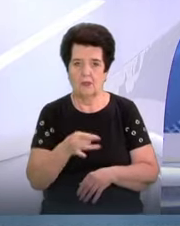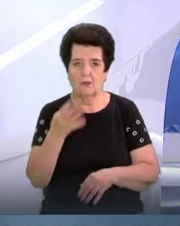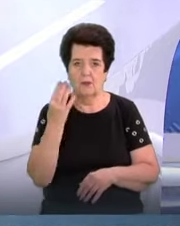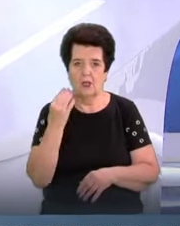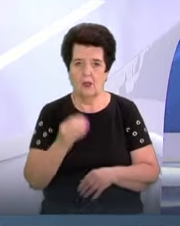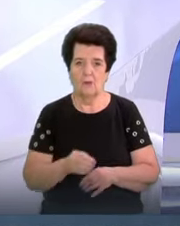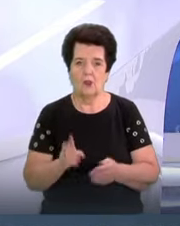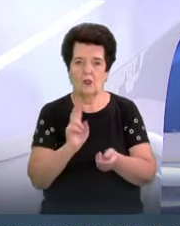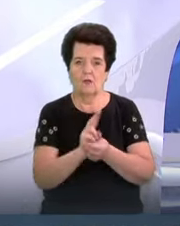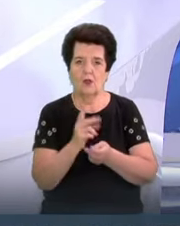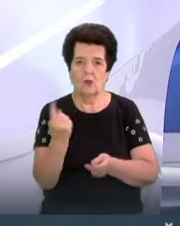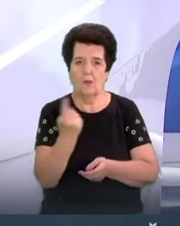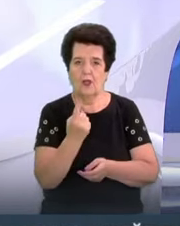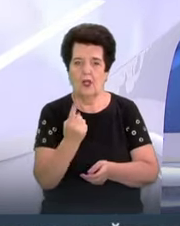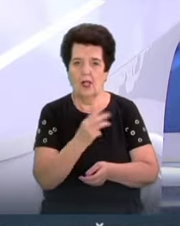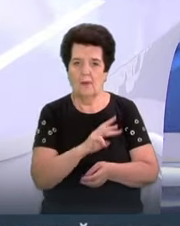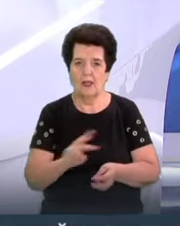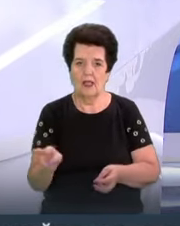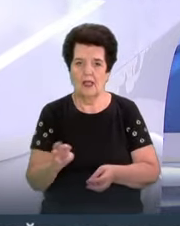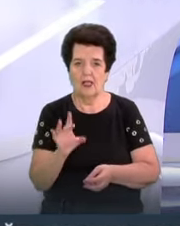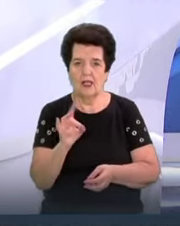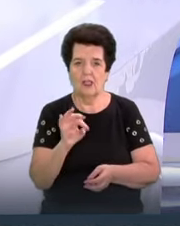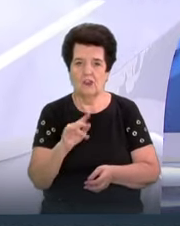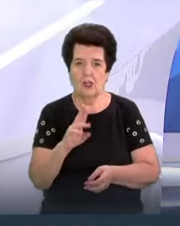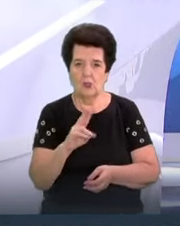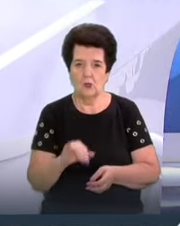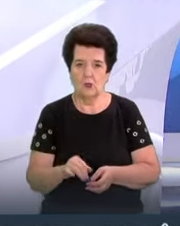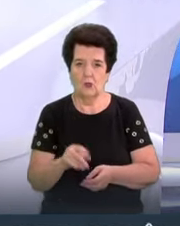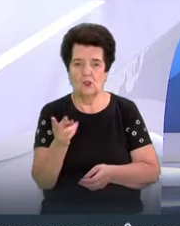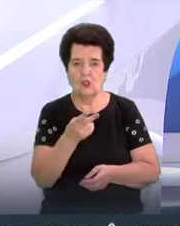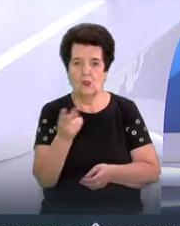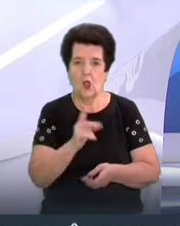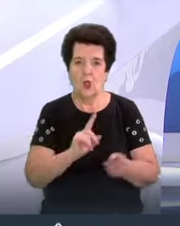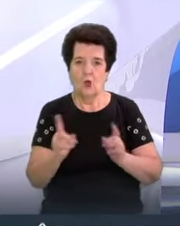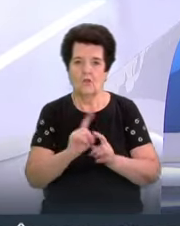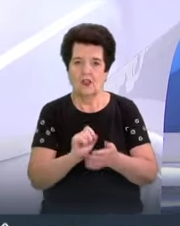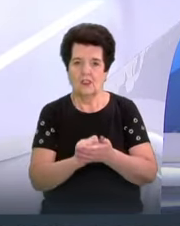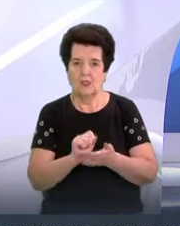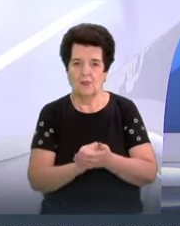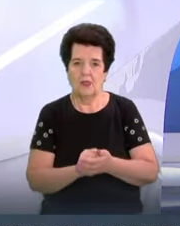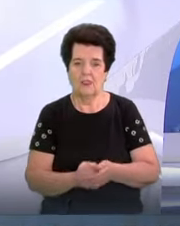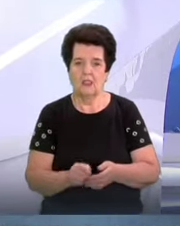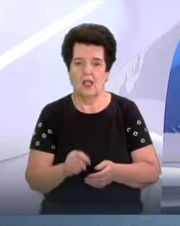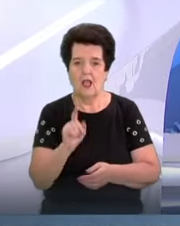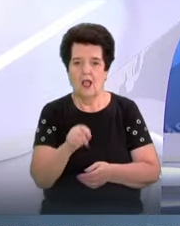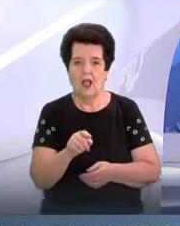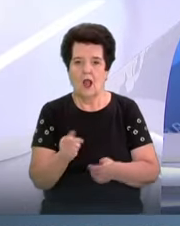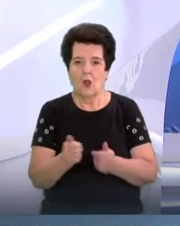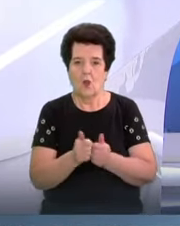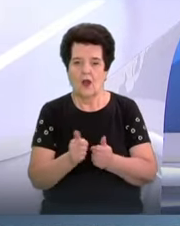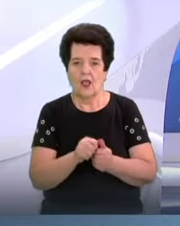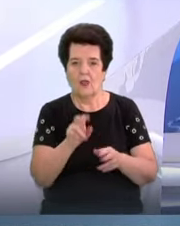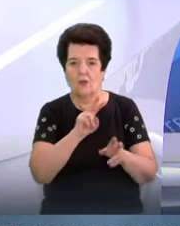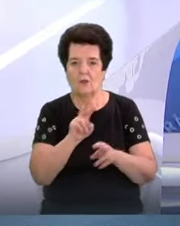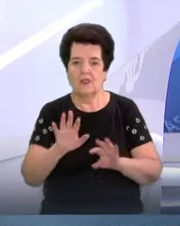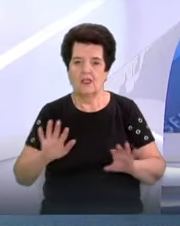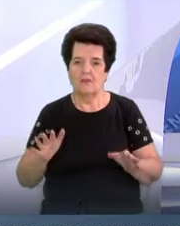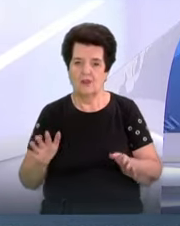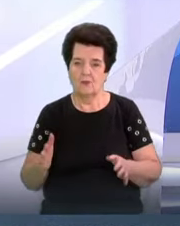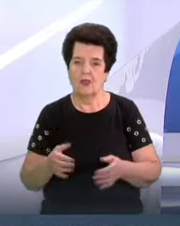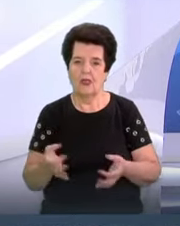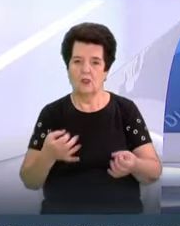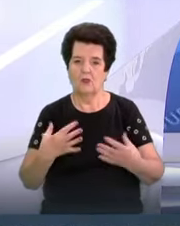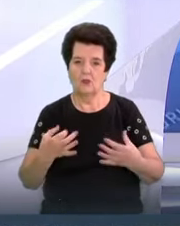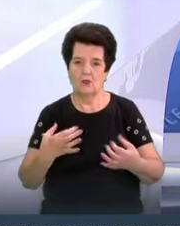întrevedere cu premierul Dorin Recean. Cei doi au susținut și o conferință de presă. Colega mea, Lucia Vieru, a urmărit evenimentul și ne